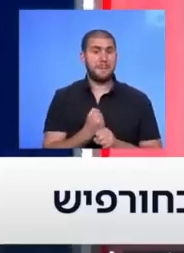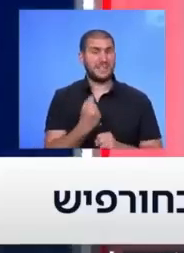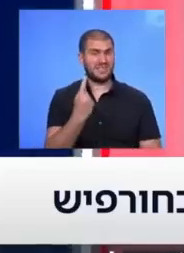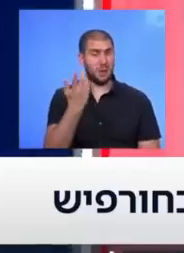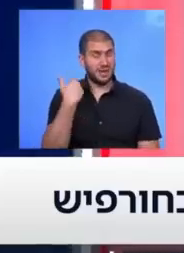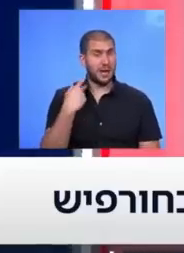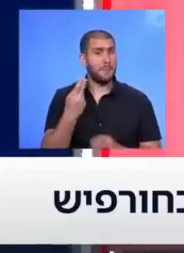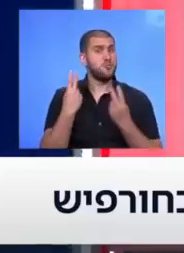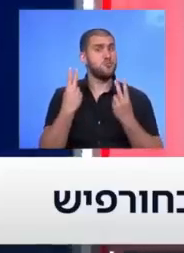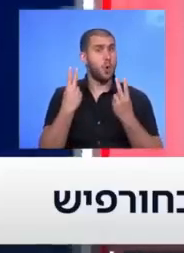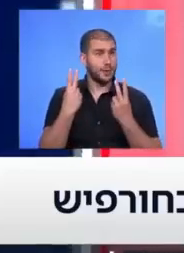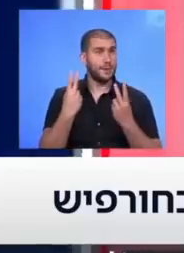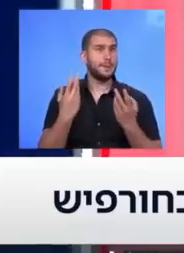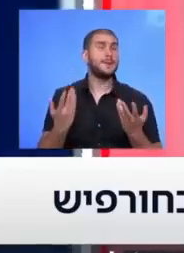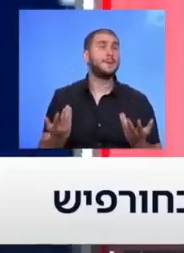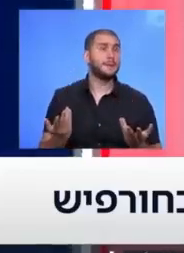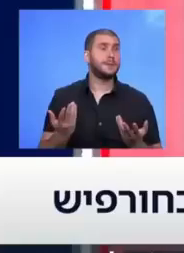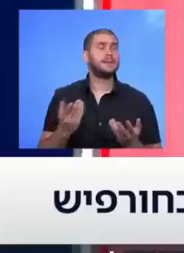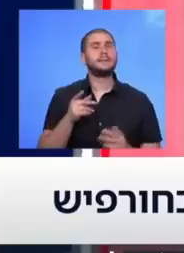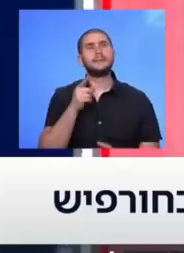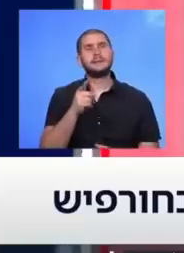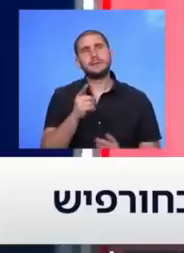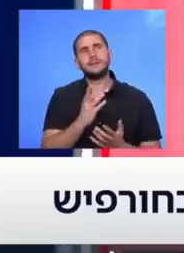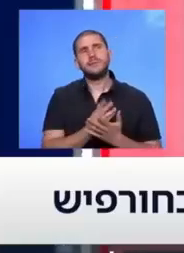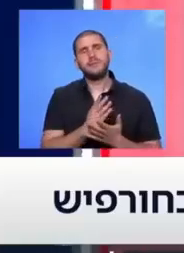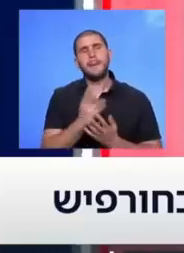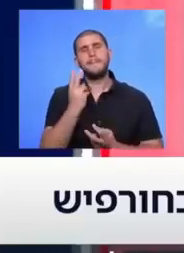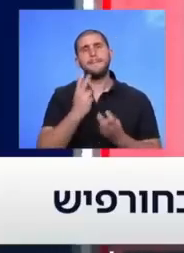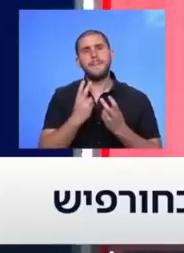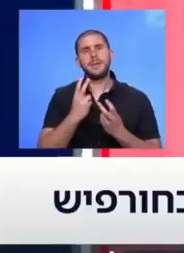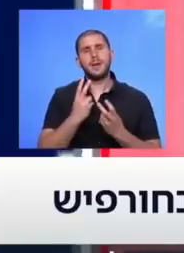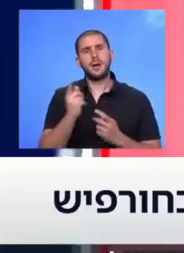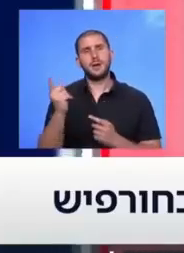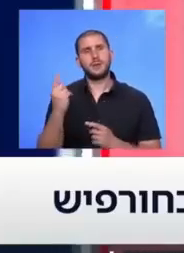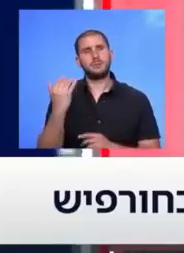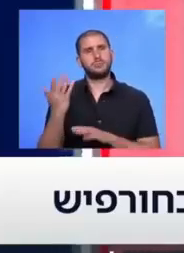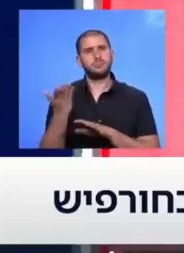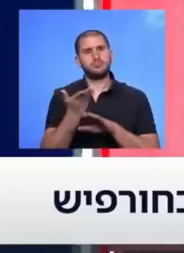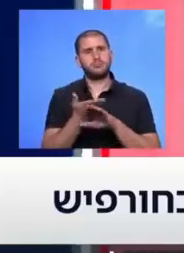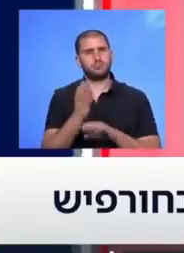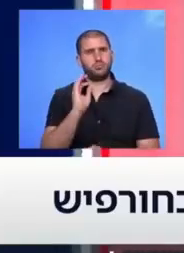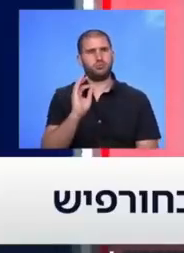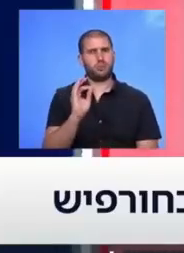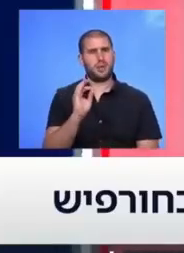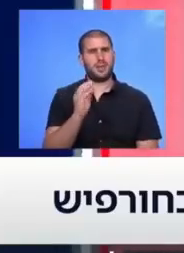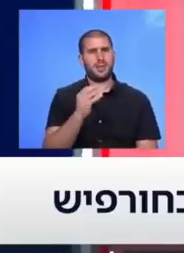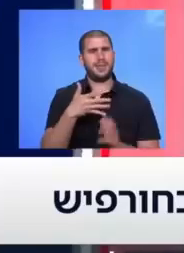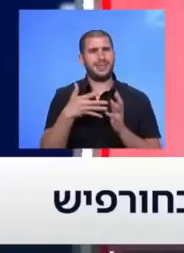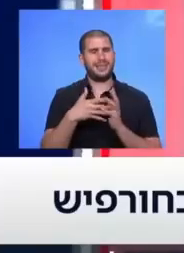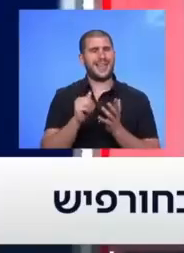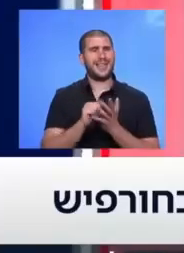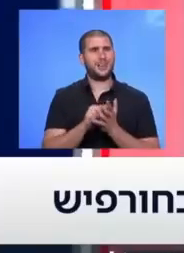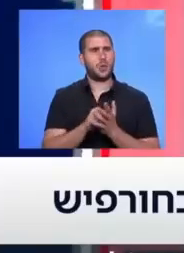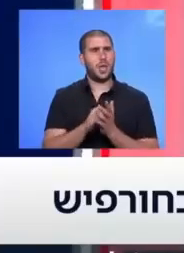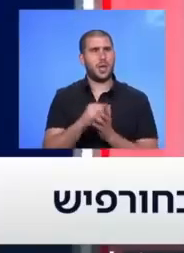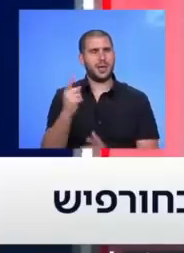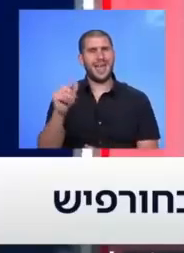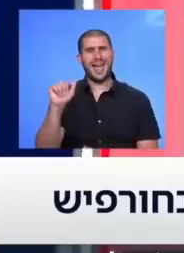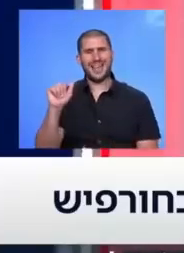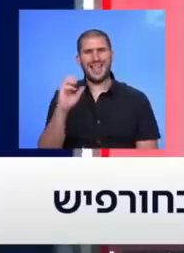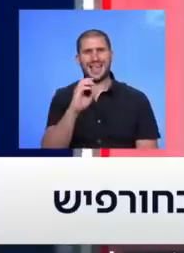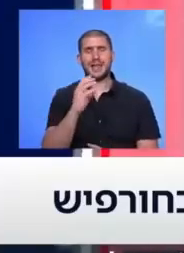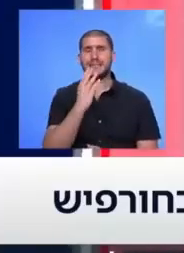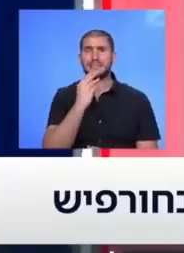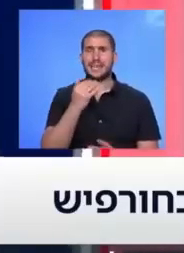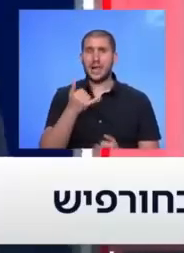מבצע משמעותי? שוב, זה מידע שהביא אותו, מידע של אחרי תחקיר עיתונאי שהביא אותו אריאל כהנה מישראל היום, זה